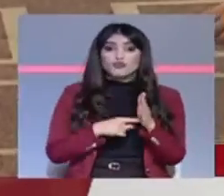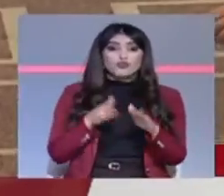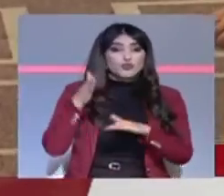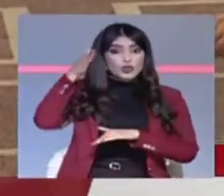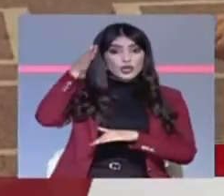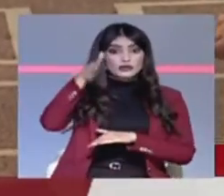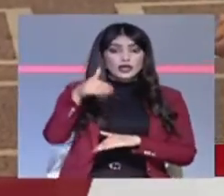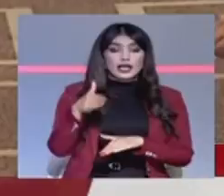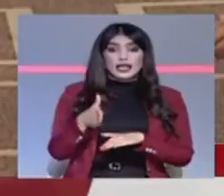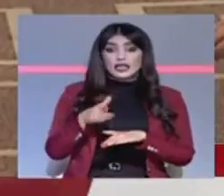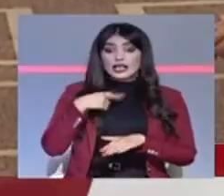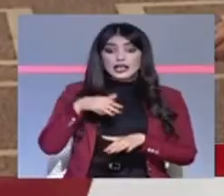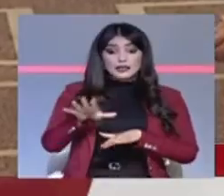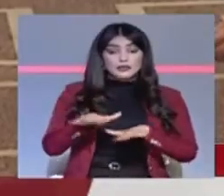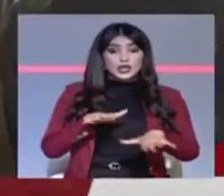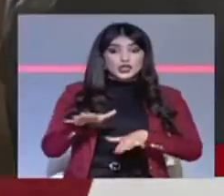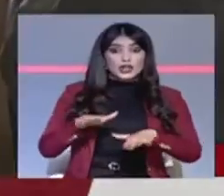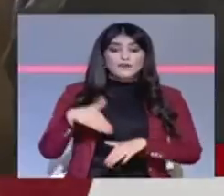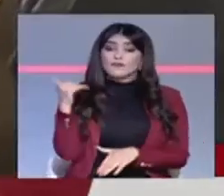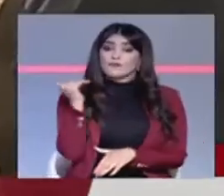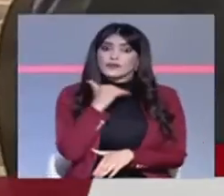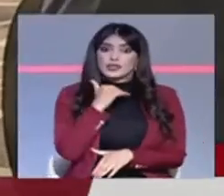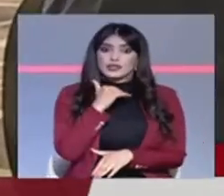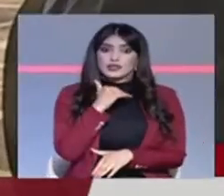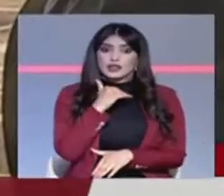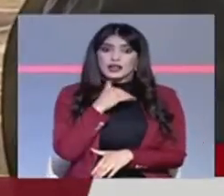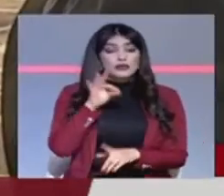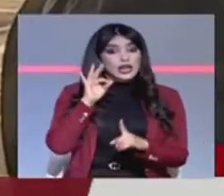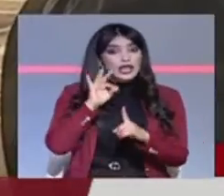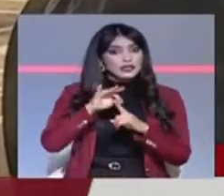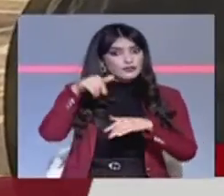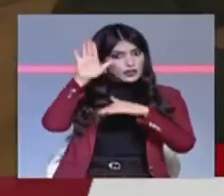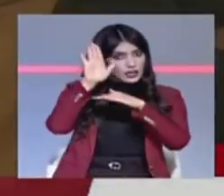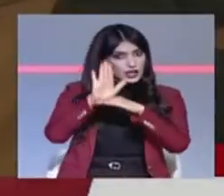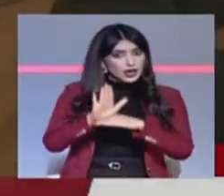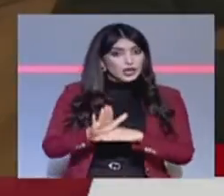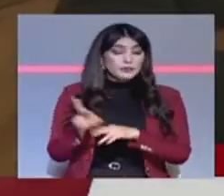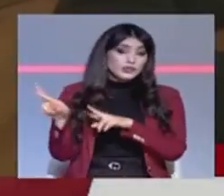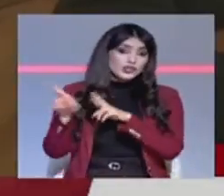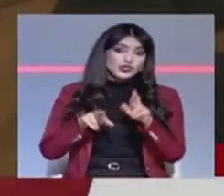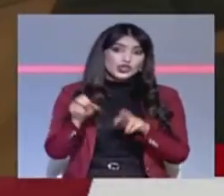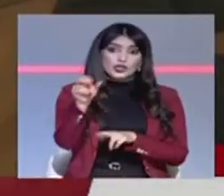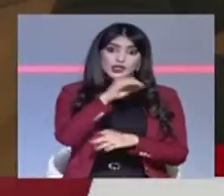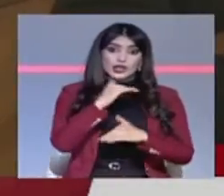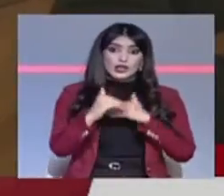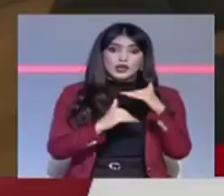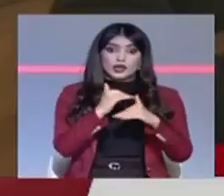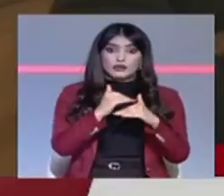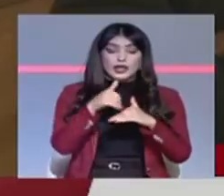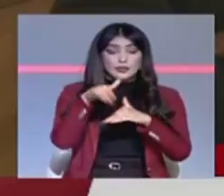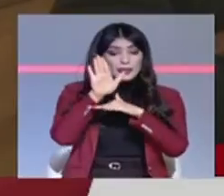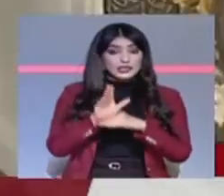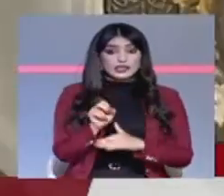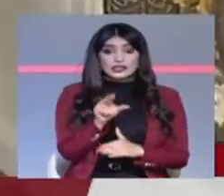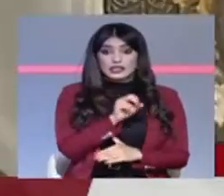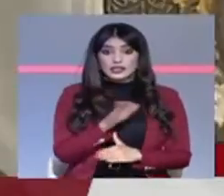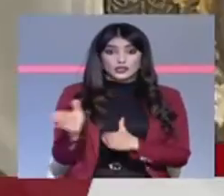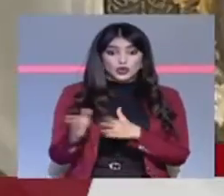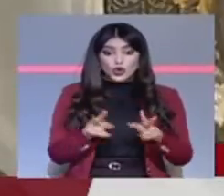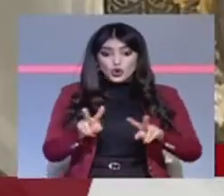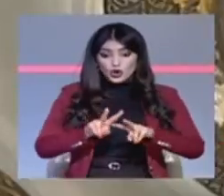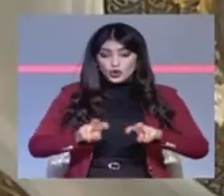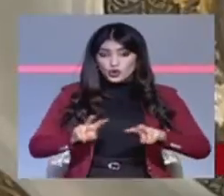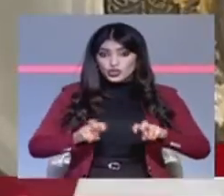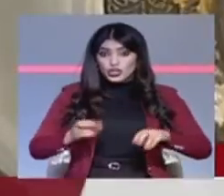الاستباقي واتخاذ اجراءات عاجله من شانها ان تساهم في استعاده نمو القطاع وبين الدراسه انه حوالي